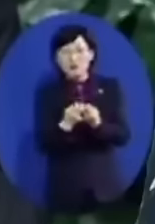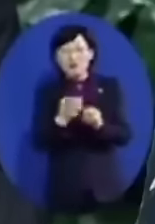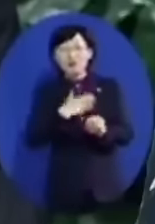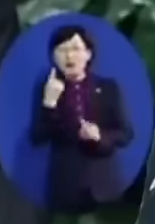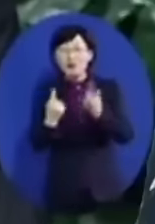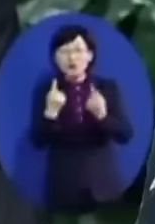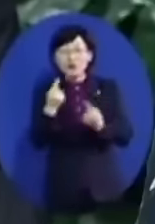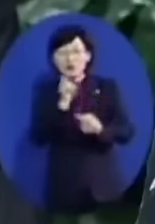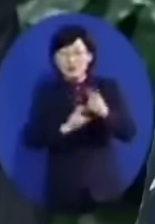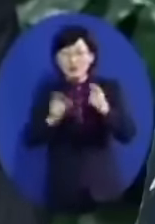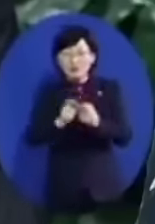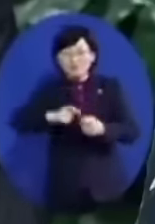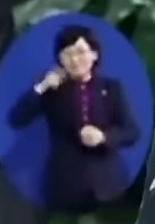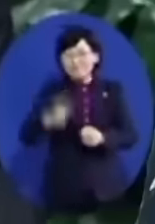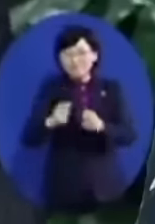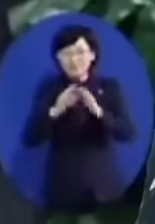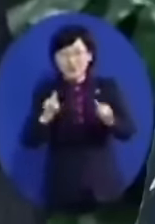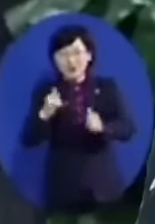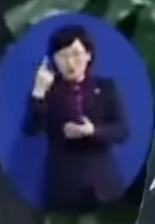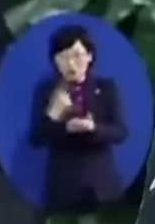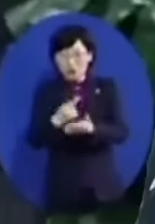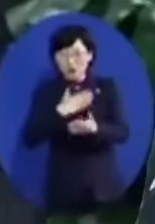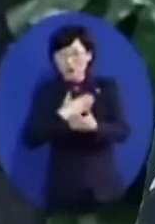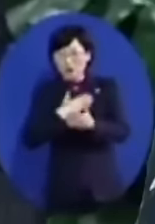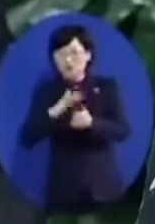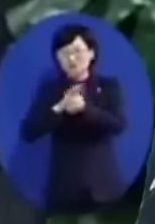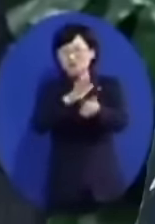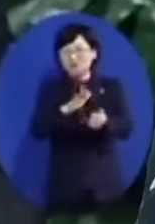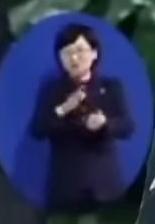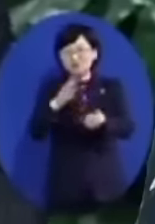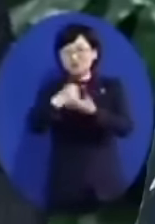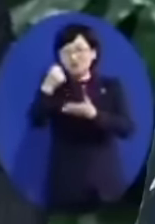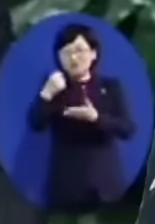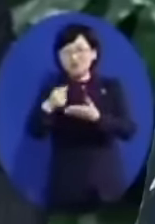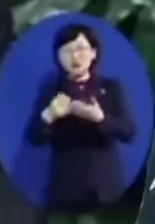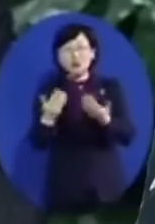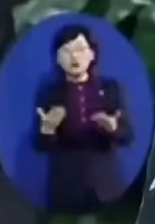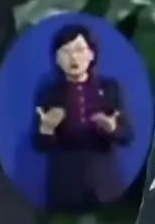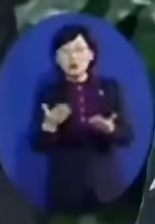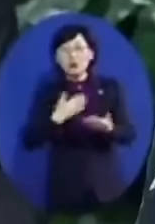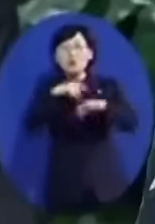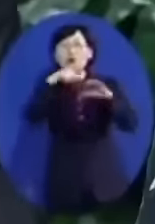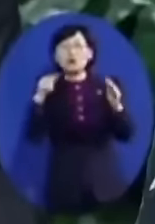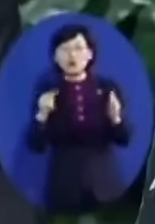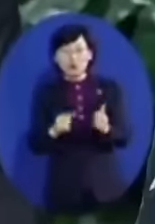더 강한 자가 와서 나를 밀쳐내면 어떻게 할 것이냐, 마음에